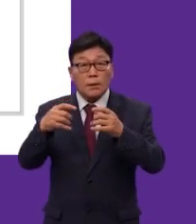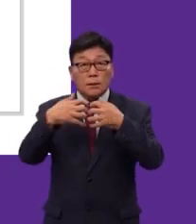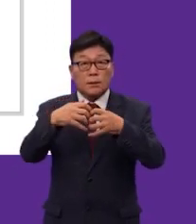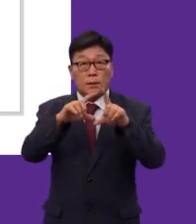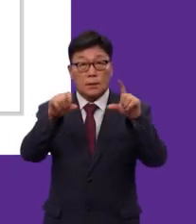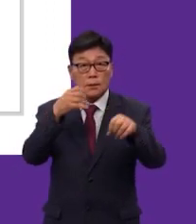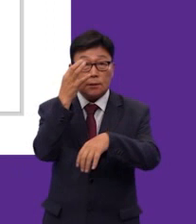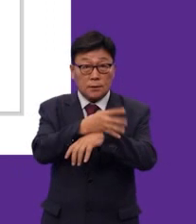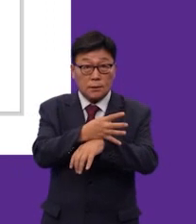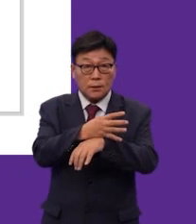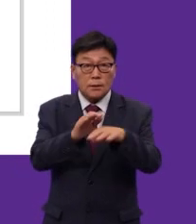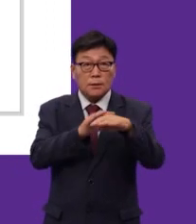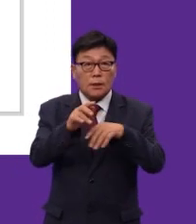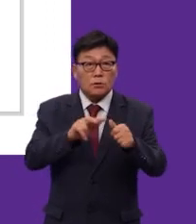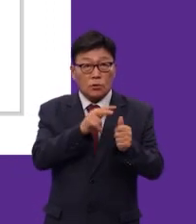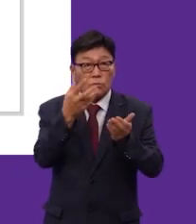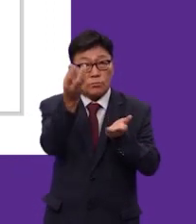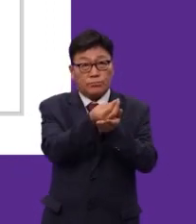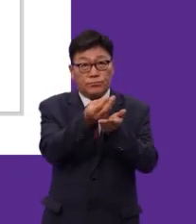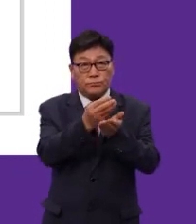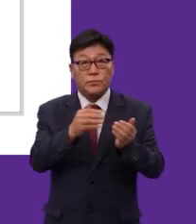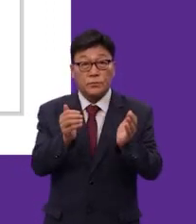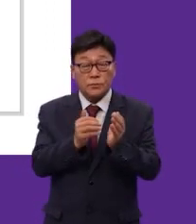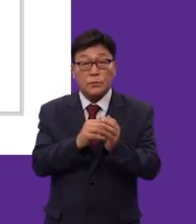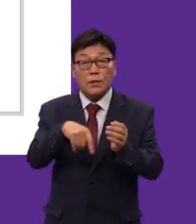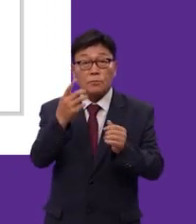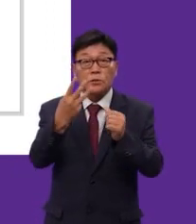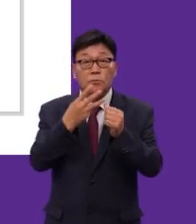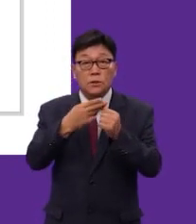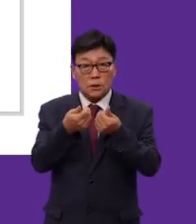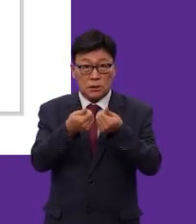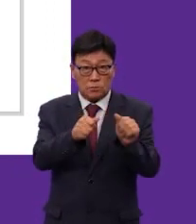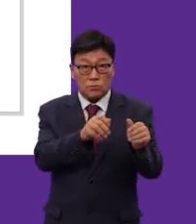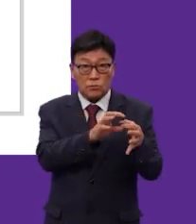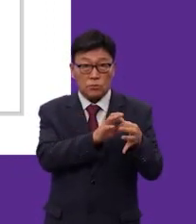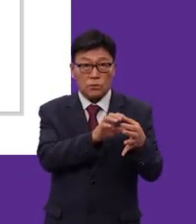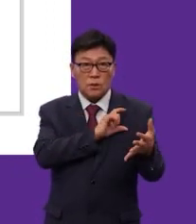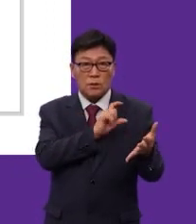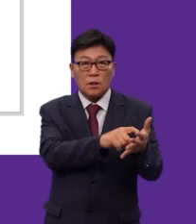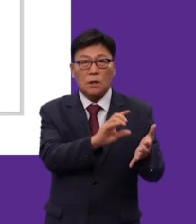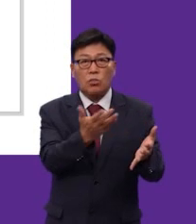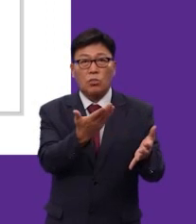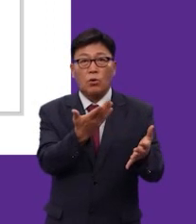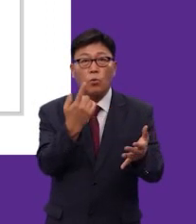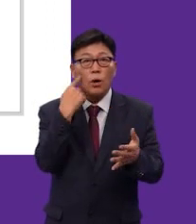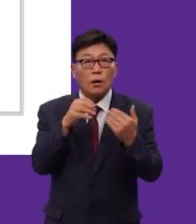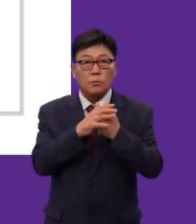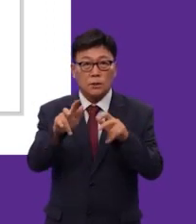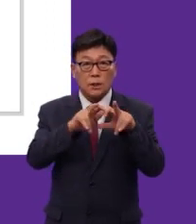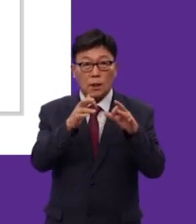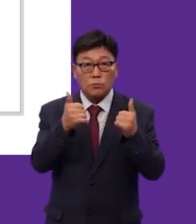다음으로 감면 단말기를 구입하셔서 차량 정보를 입력하시고요. 세 번째로 지문을 등록하셔야